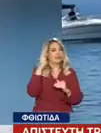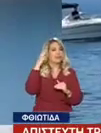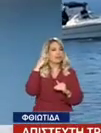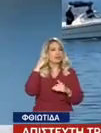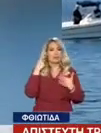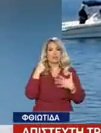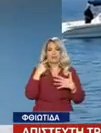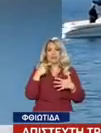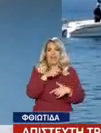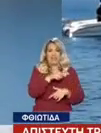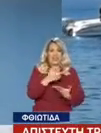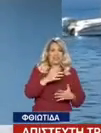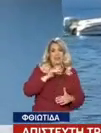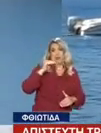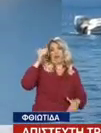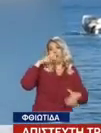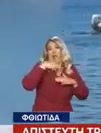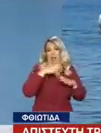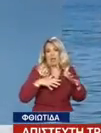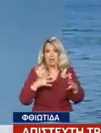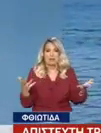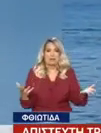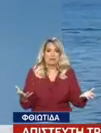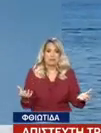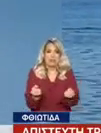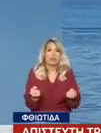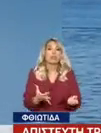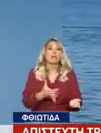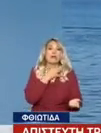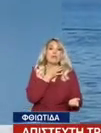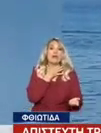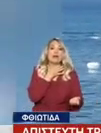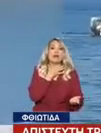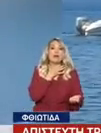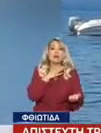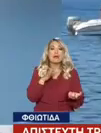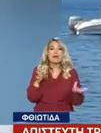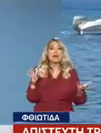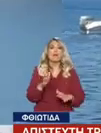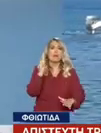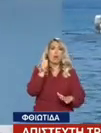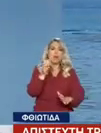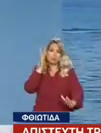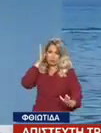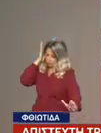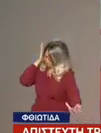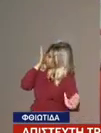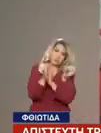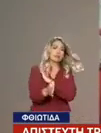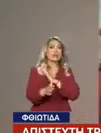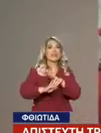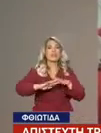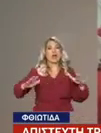τελικά πήγε που πήγε, δεν σκέφτηκε ψύχρεμα για να φωνάξει για βοήθεια πρώτα να δείξει. Πήγε μόνος του κατευθείαν μέσα στη θάλασσα.